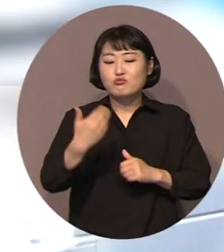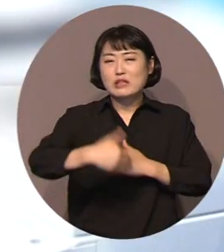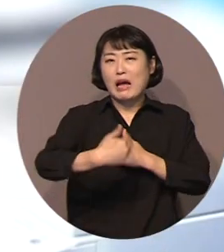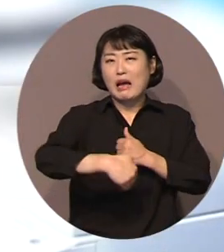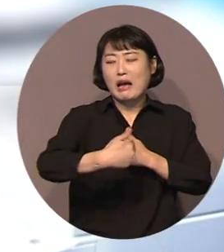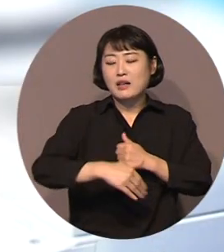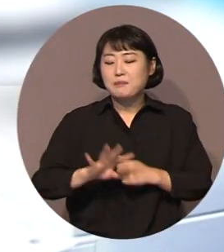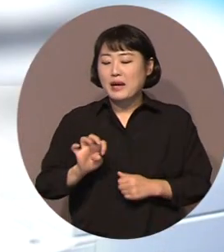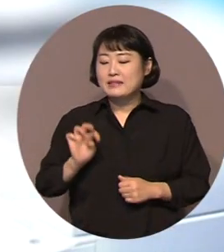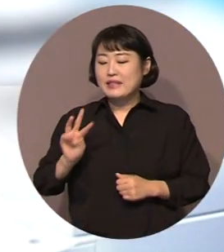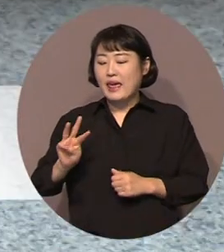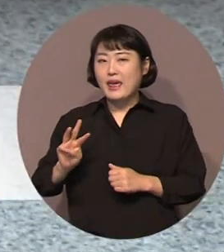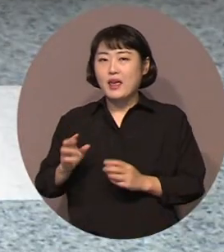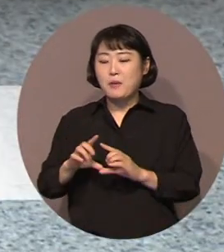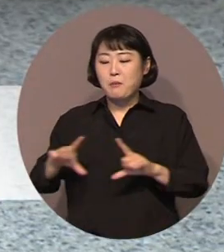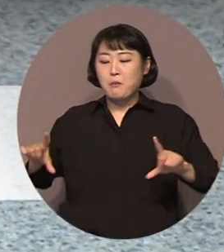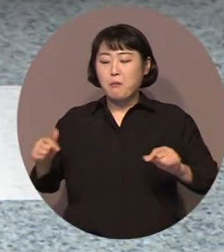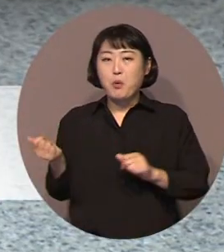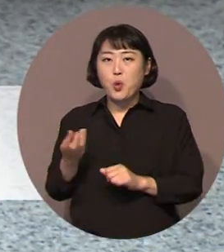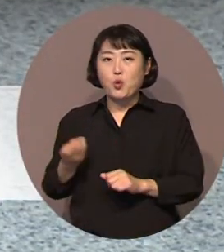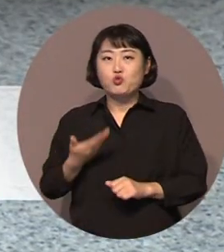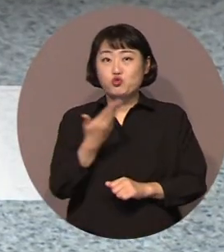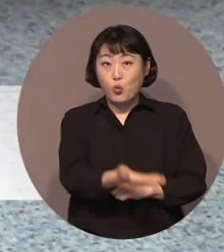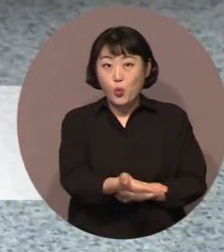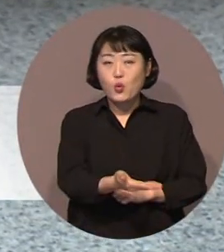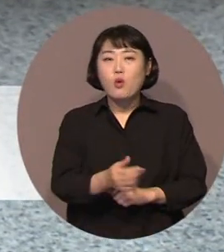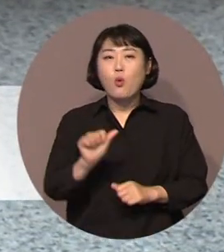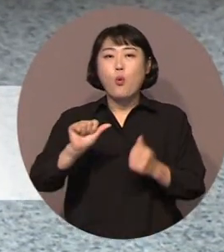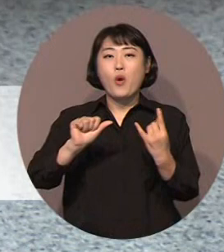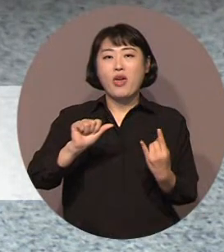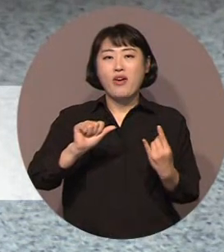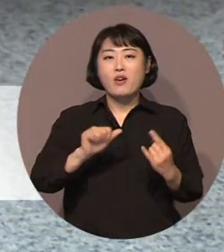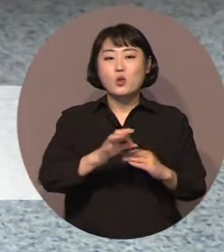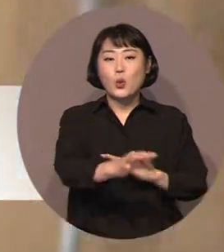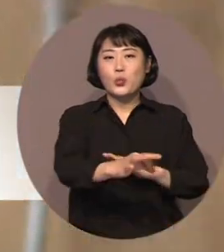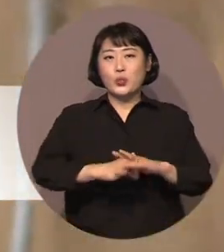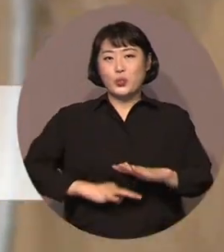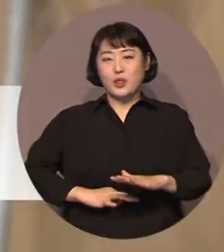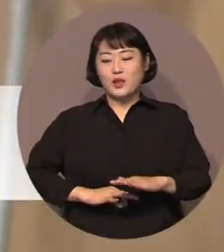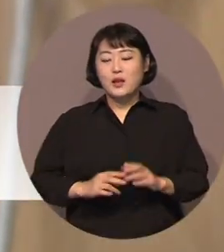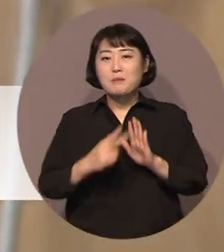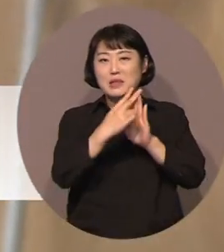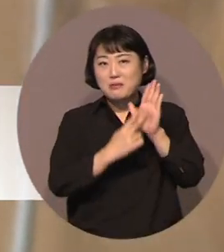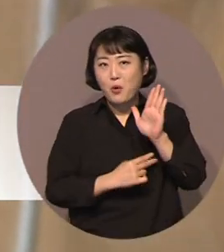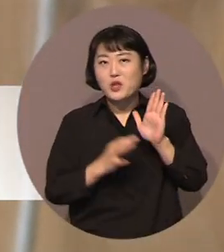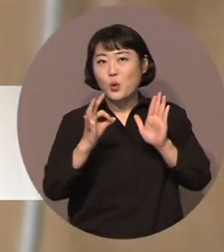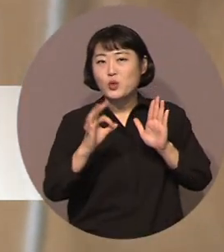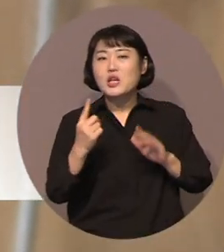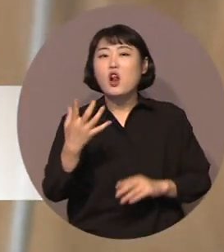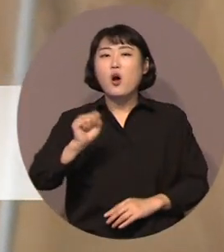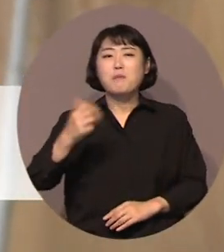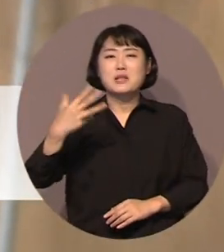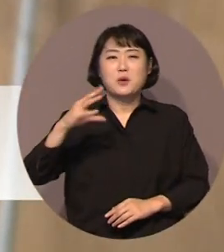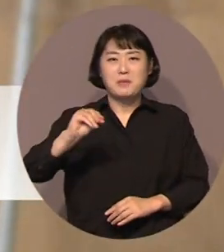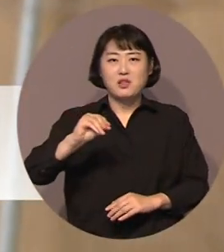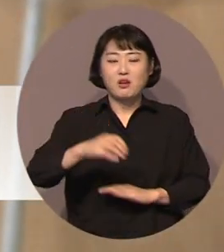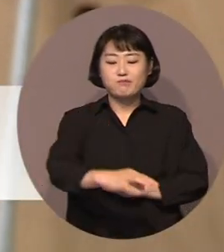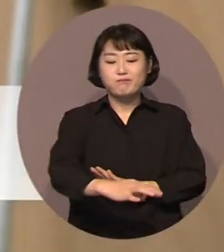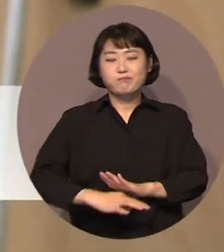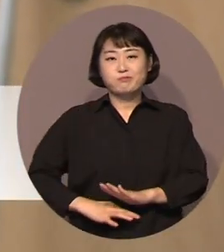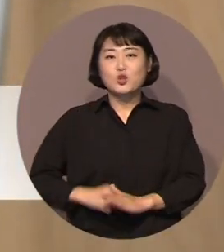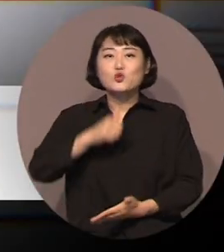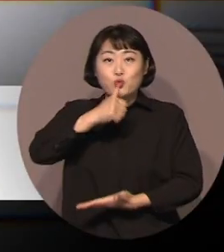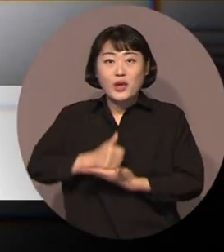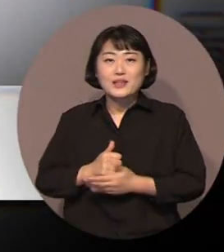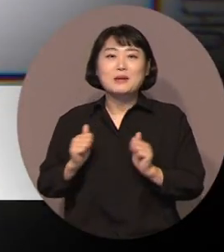트랙터 마흔세대에 증차를 도와주고 5차례에 걸쳐 현금과 비트코인 등 1억 8천여만 원을 받아